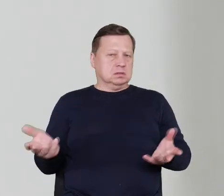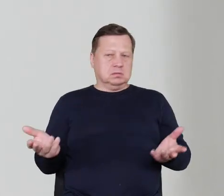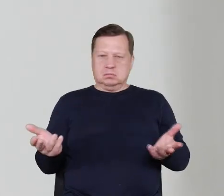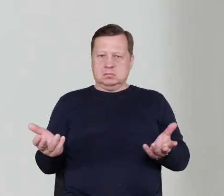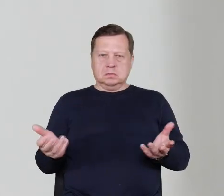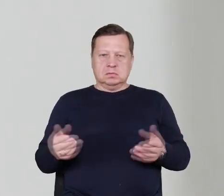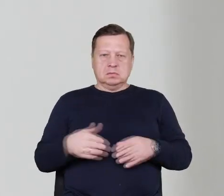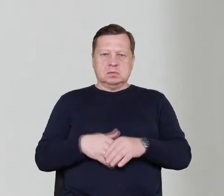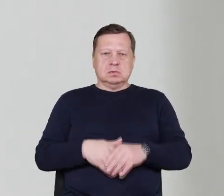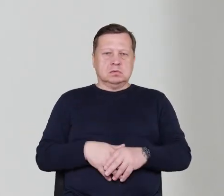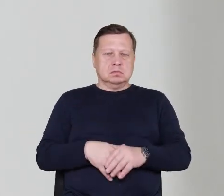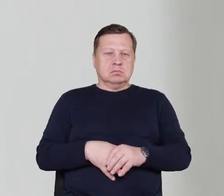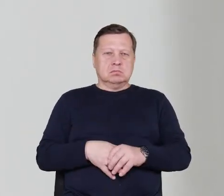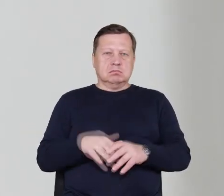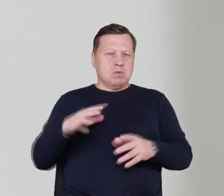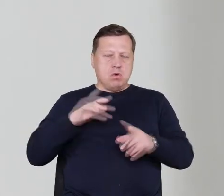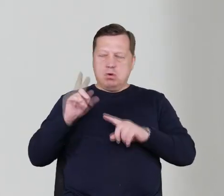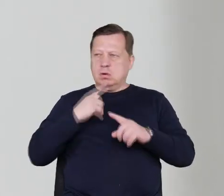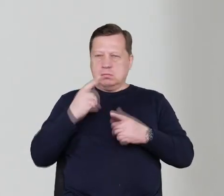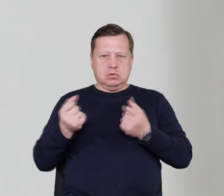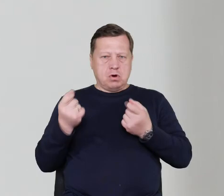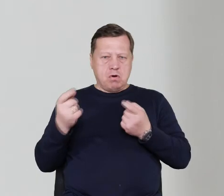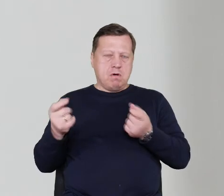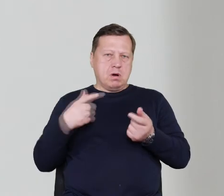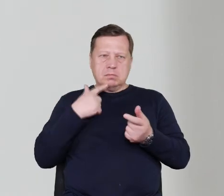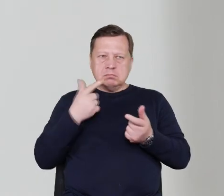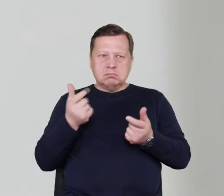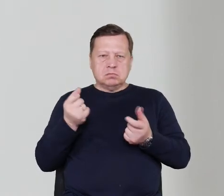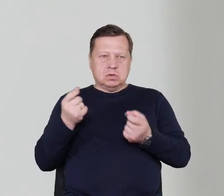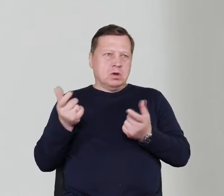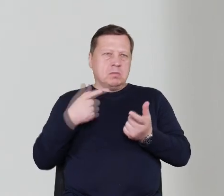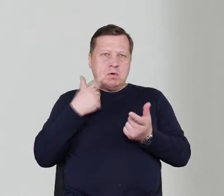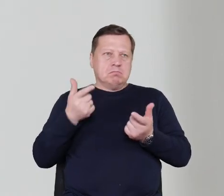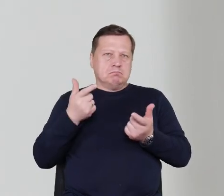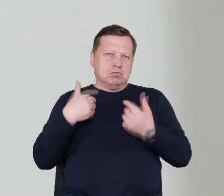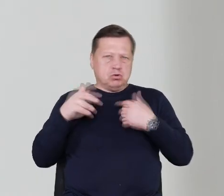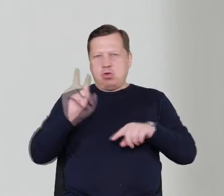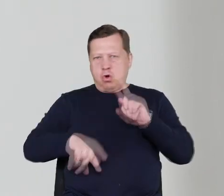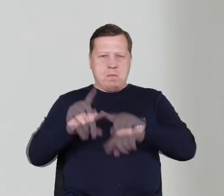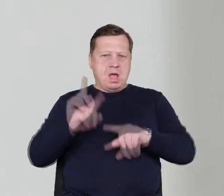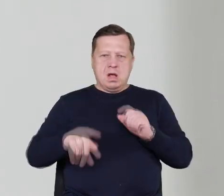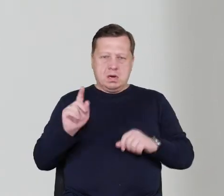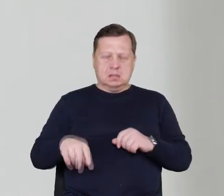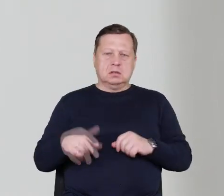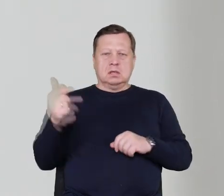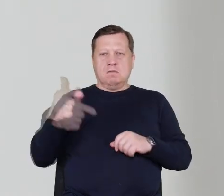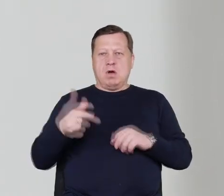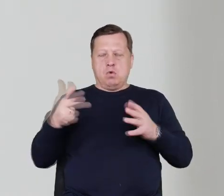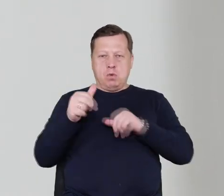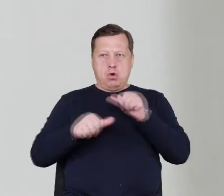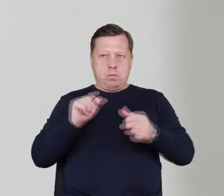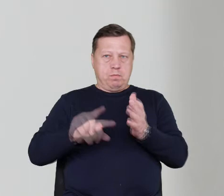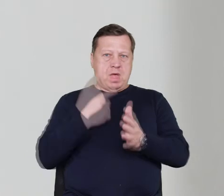forma trochę puszczenia tego wszystkiego w normalnie funkcjonowało nie byłem po raz pierwszy Białorusi 2008 roku